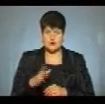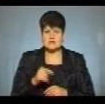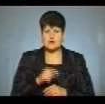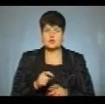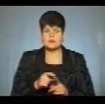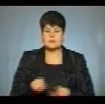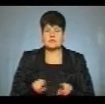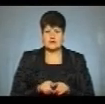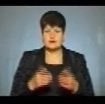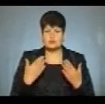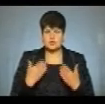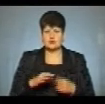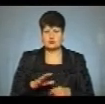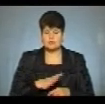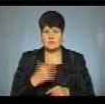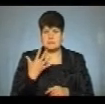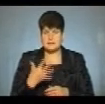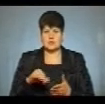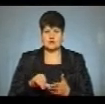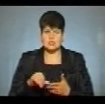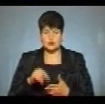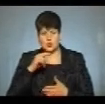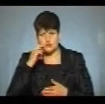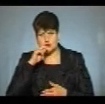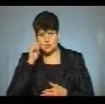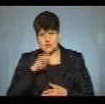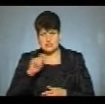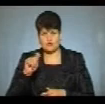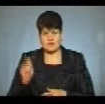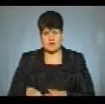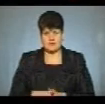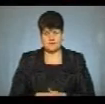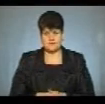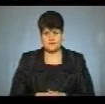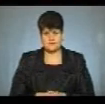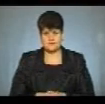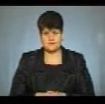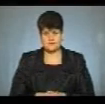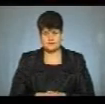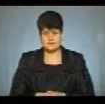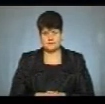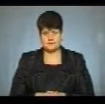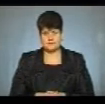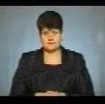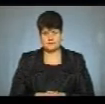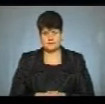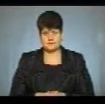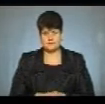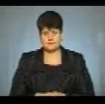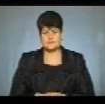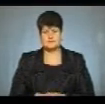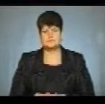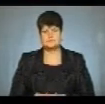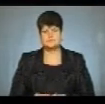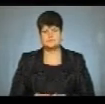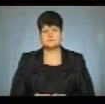словами, також на відпочинку побували 5 учасників російсько-української війни. Діана Ярошенко, Марта Журавель, Андрій Бодак. Новини на